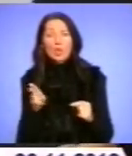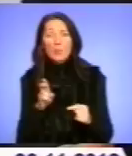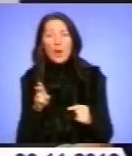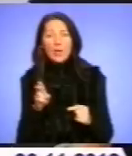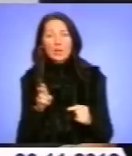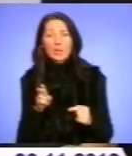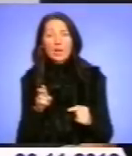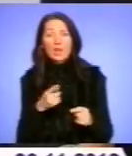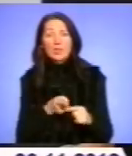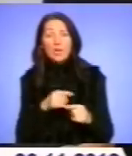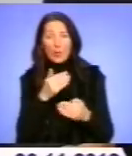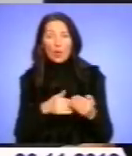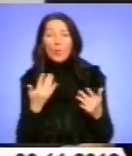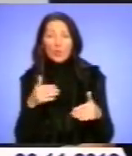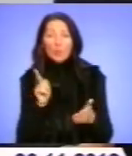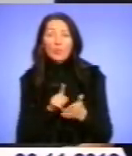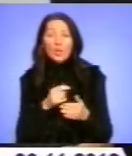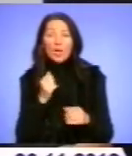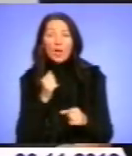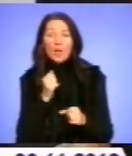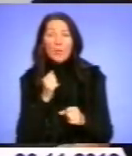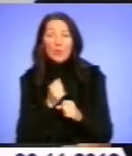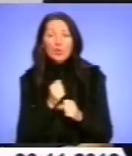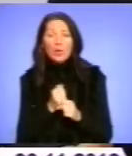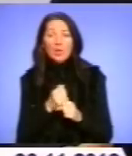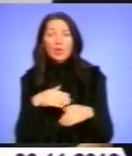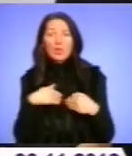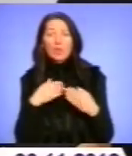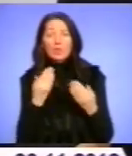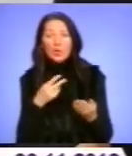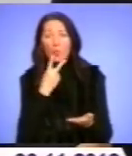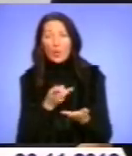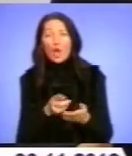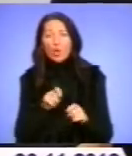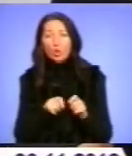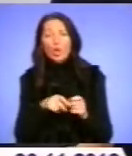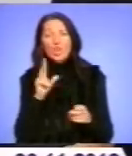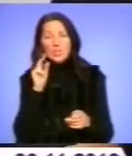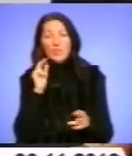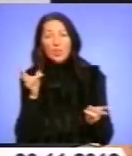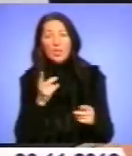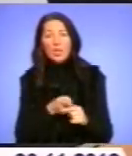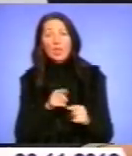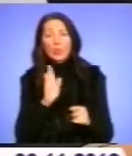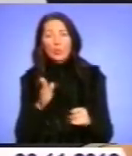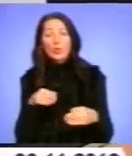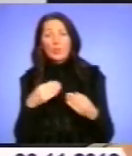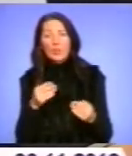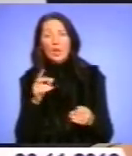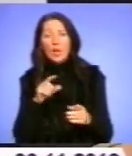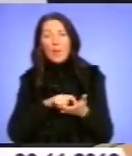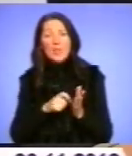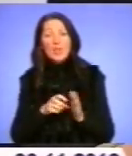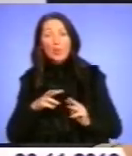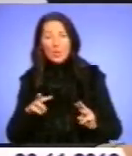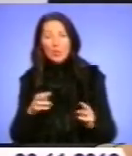ця програма повинна вже функціонувати. Тобто до нас вже доведуть відповідні контрольні цифри, які будуть виділені Кабінетом міністрів, і фінансування